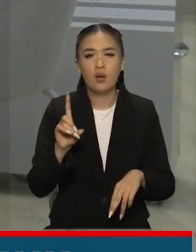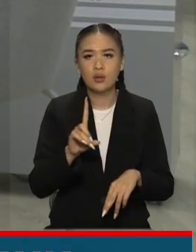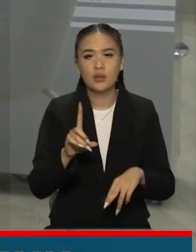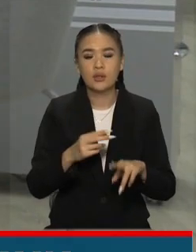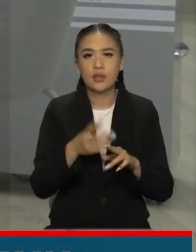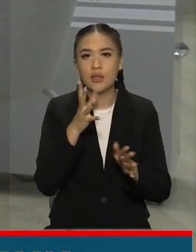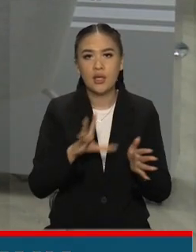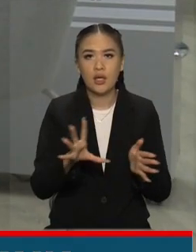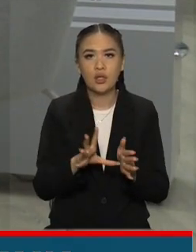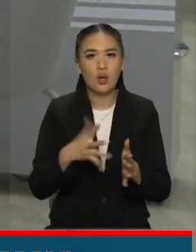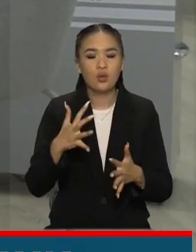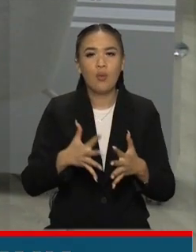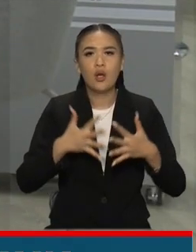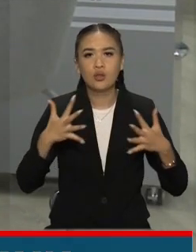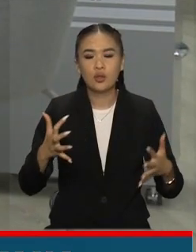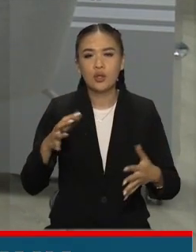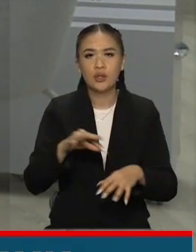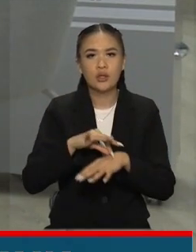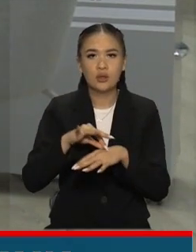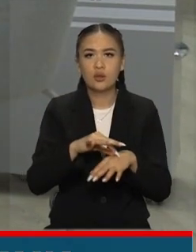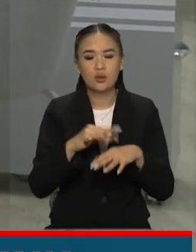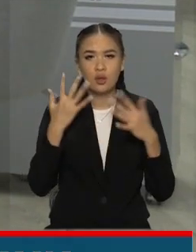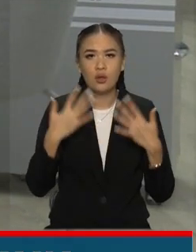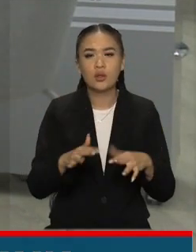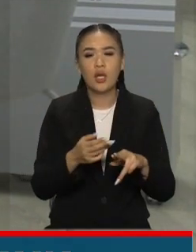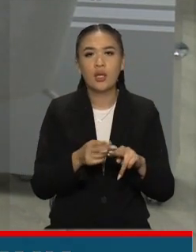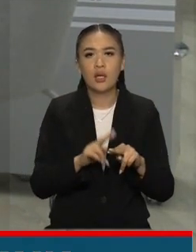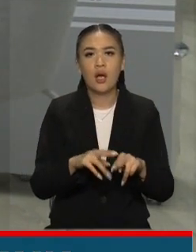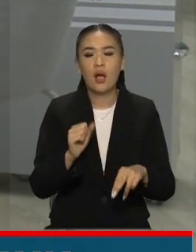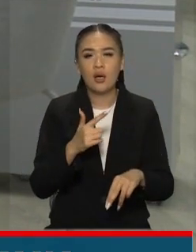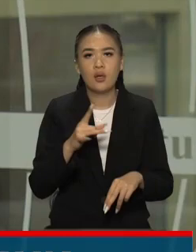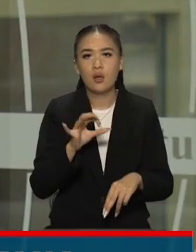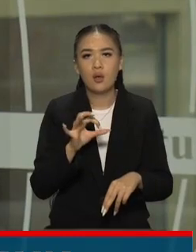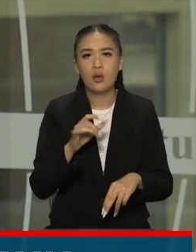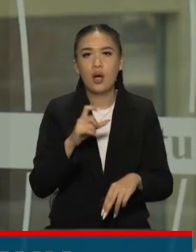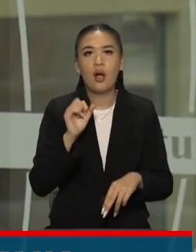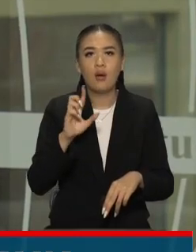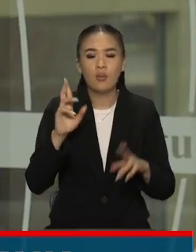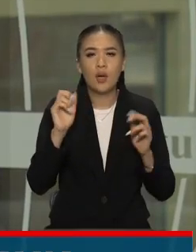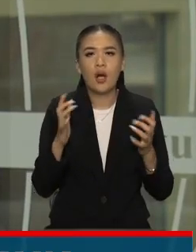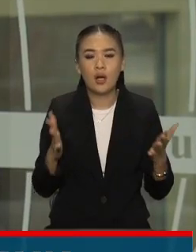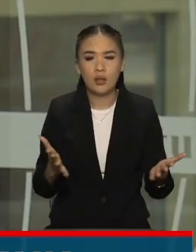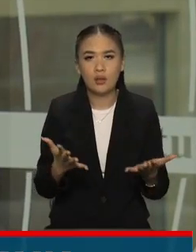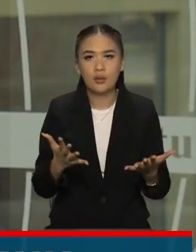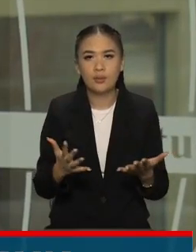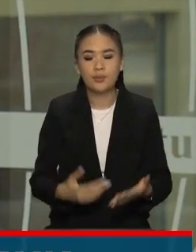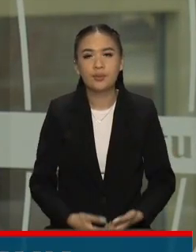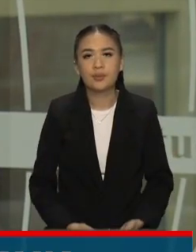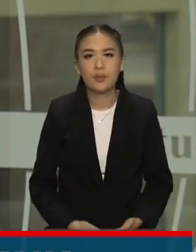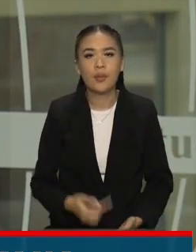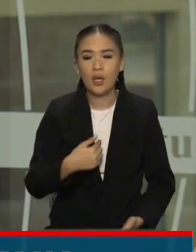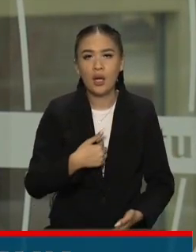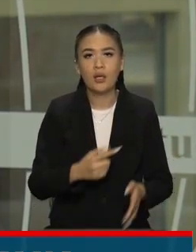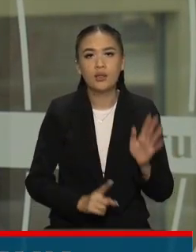очень большой износ. Скажите, как при этом становиться агрохабом Евразии? Я в начале